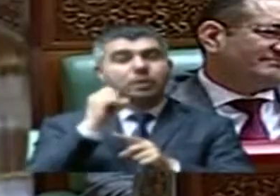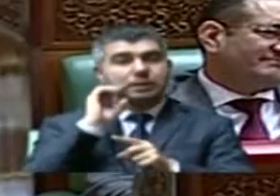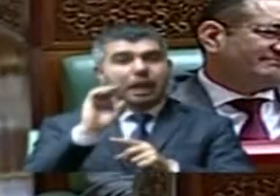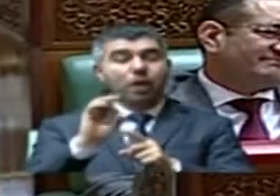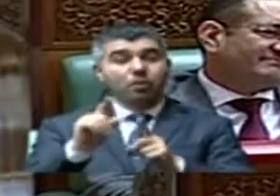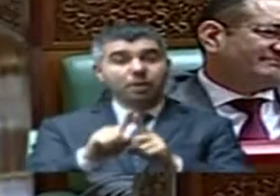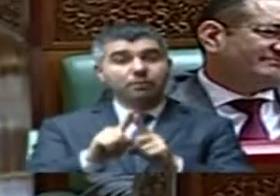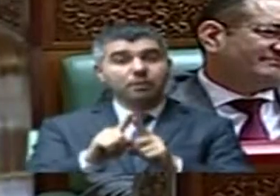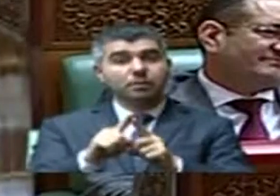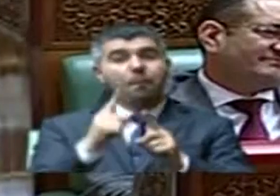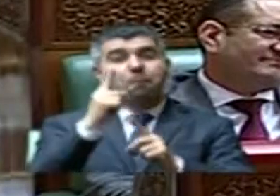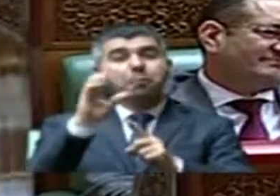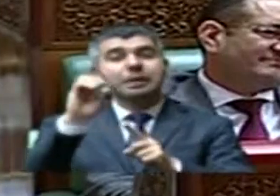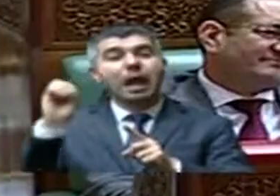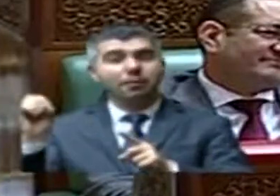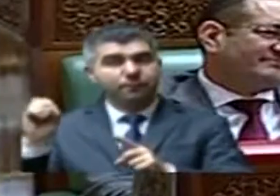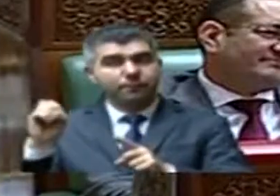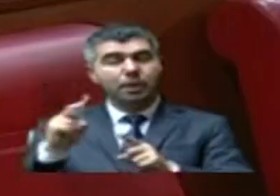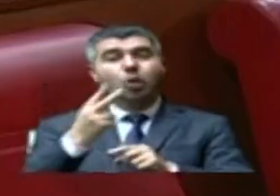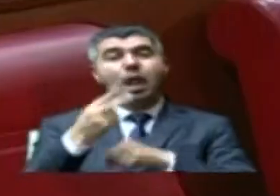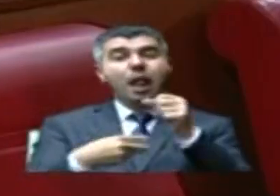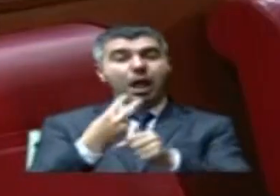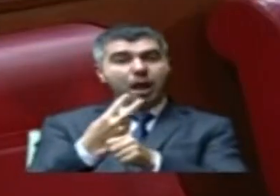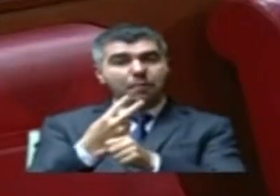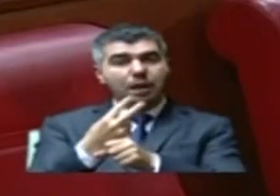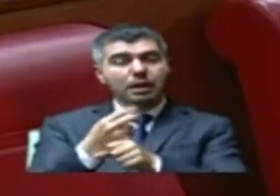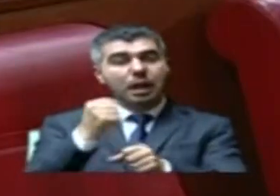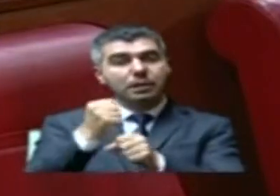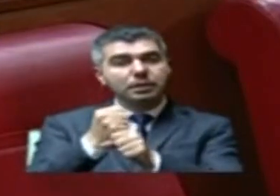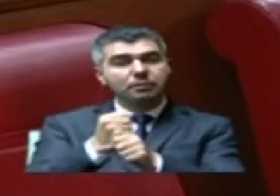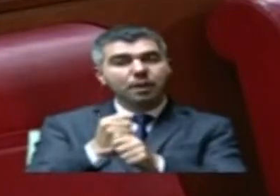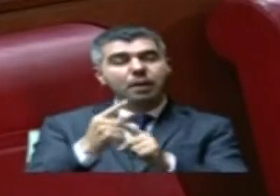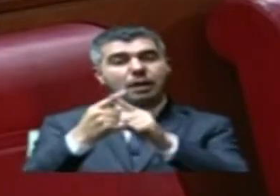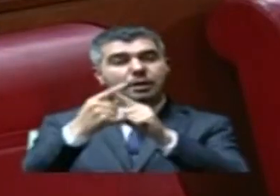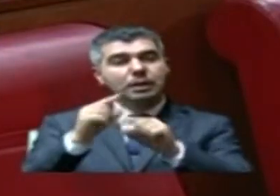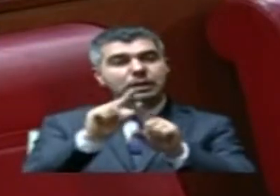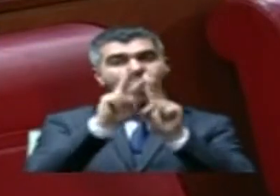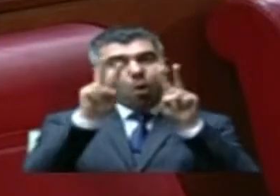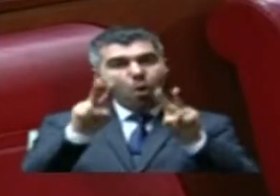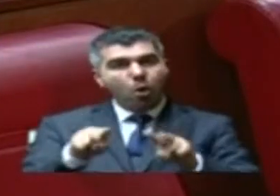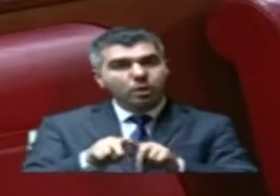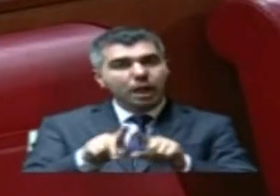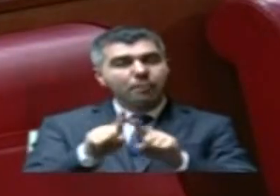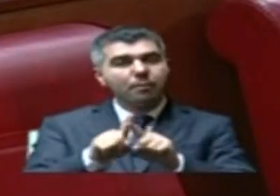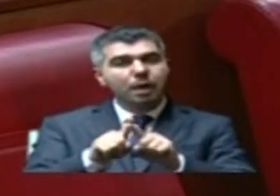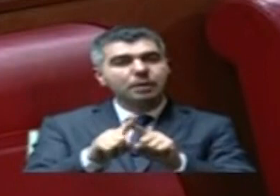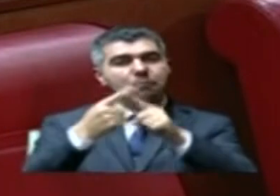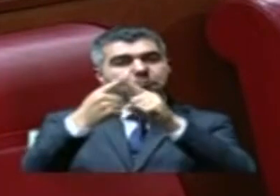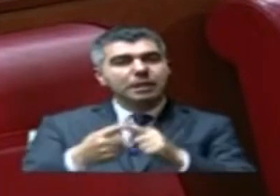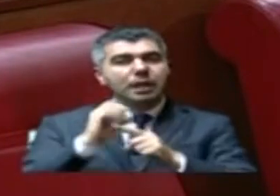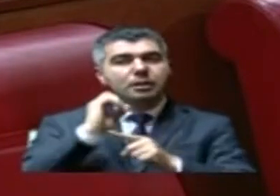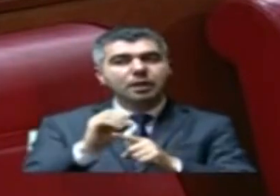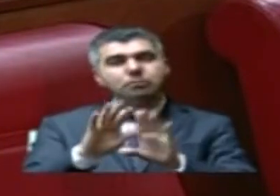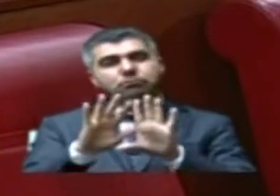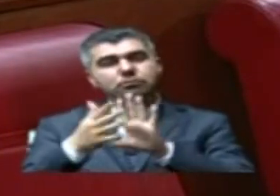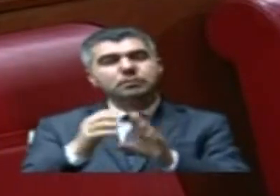الفاسي كانوا 100,000 وشي حاجة، حنا في سنتين ما بين التعاقد والمناصب المالية غادي يكون